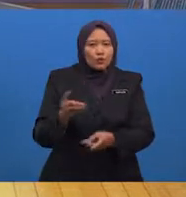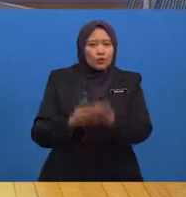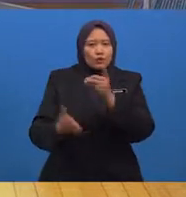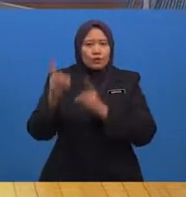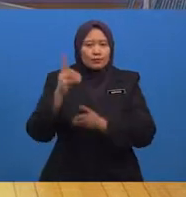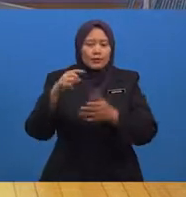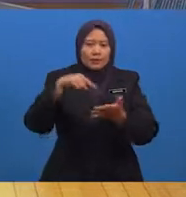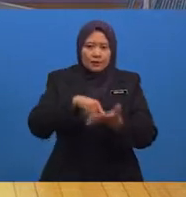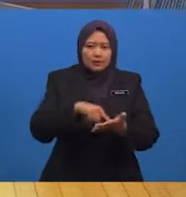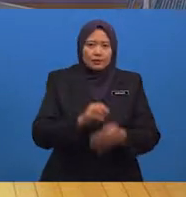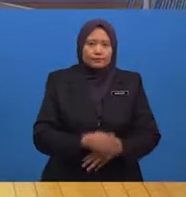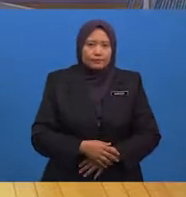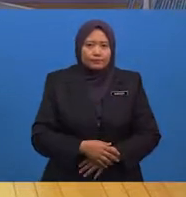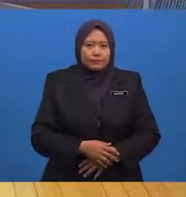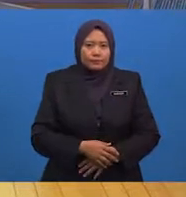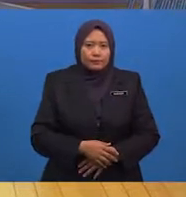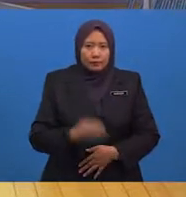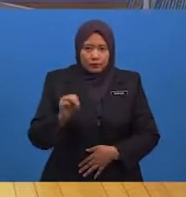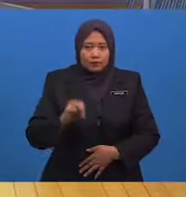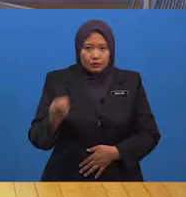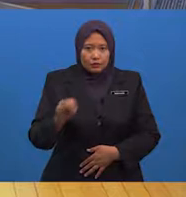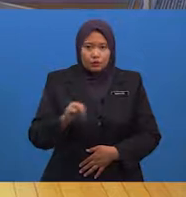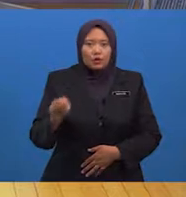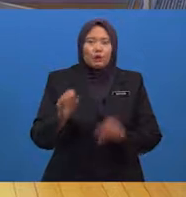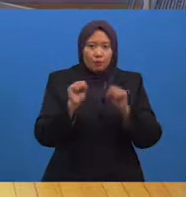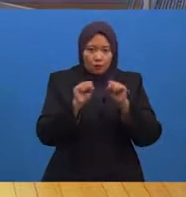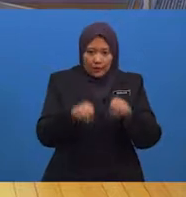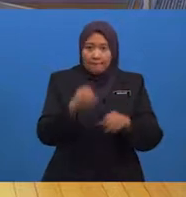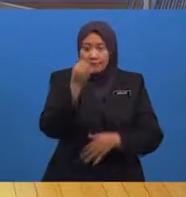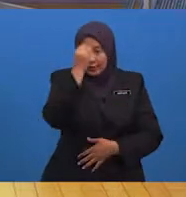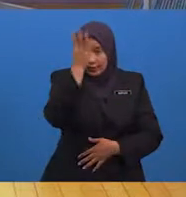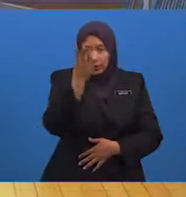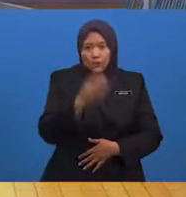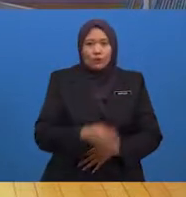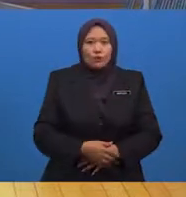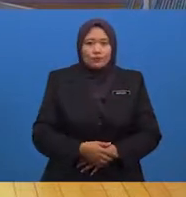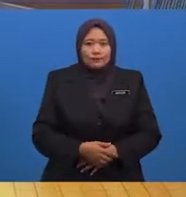Adakah murid-murid boleh menerangkan persoalan dalam drama ini?